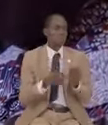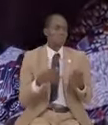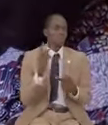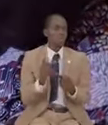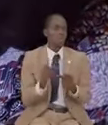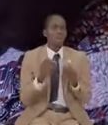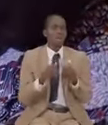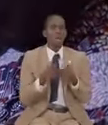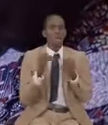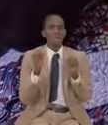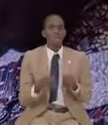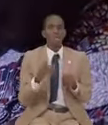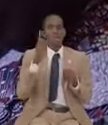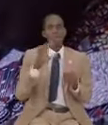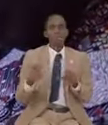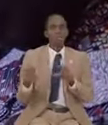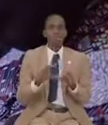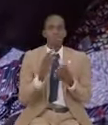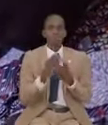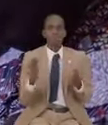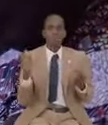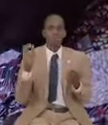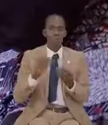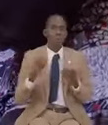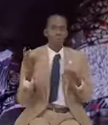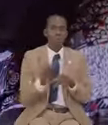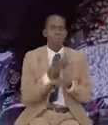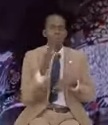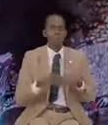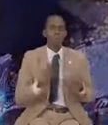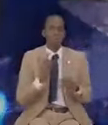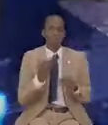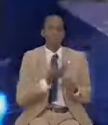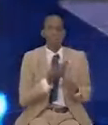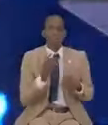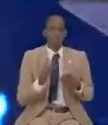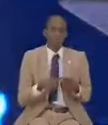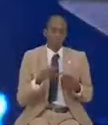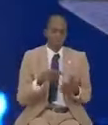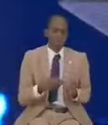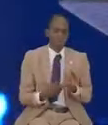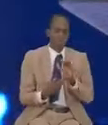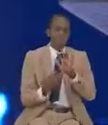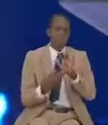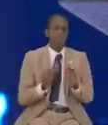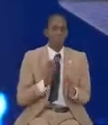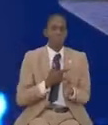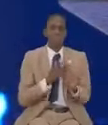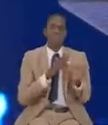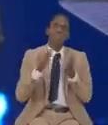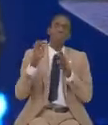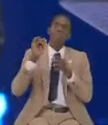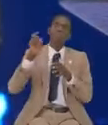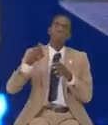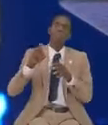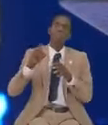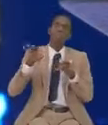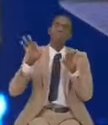utiliser quelqu'un qui est plus connu de venir nous remplacer et de d'élever la personne et que nous soyons